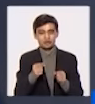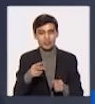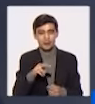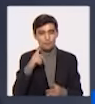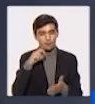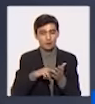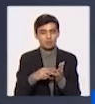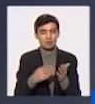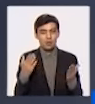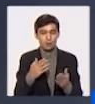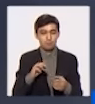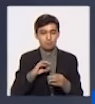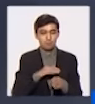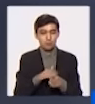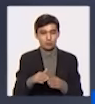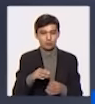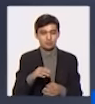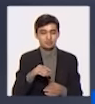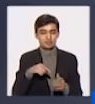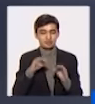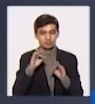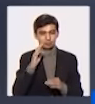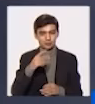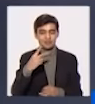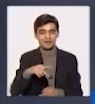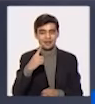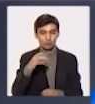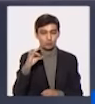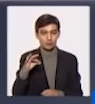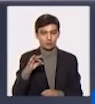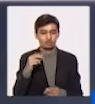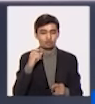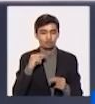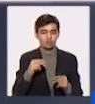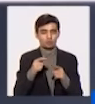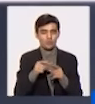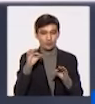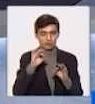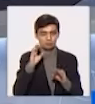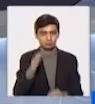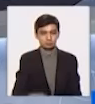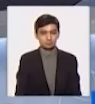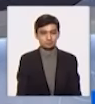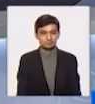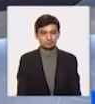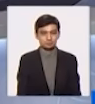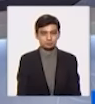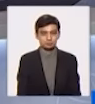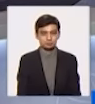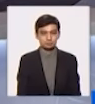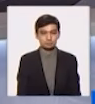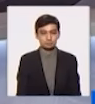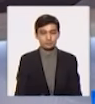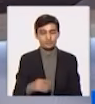жоспарын ұсынады? Толық ақпарат бейсенбі сағат 21:00-де сөздің шыны керек жобасында.